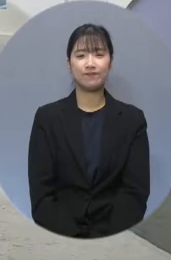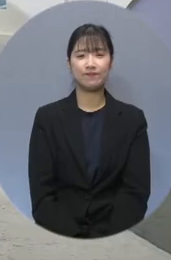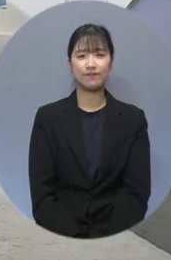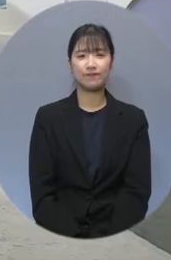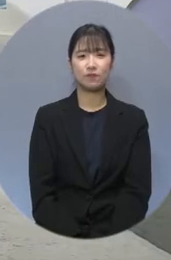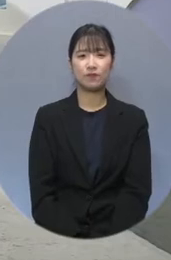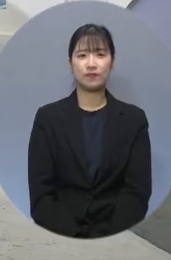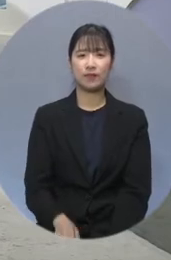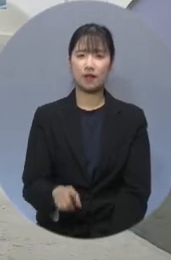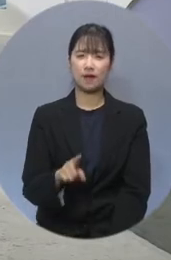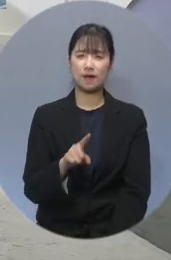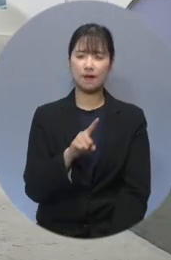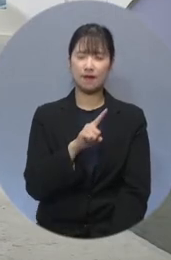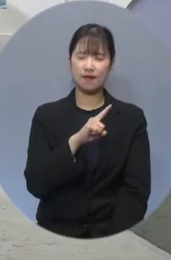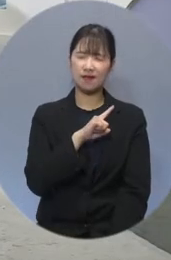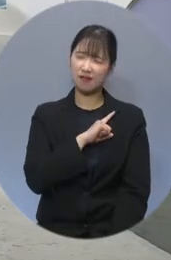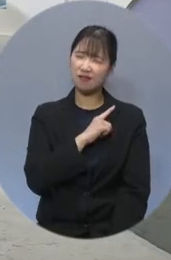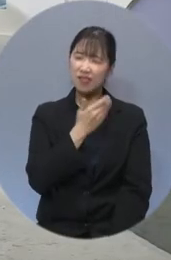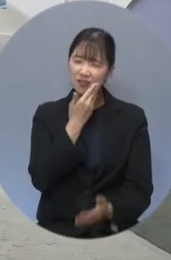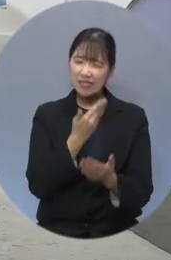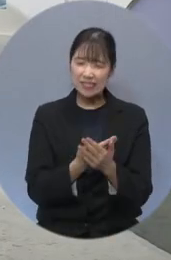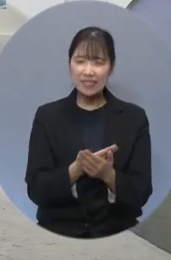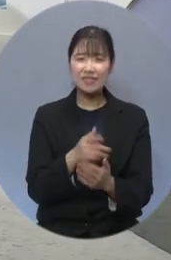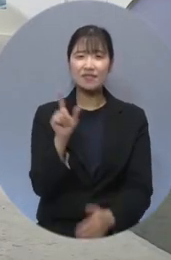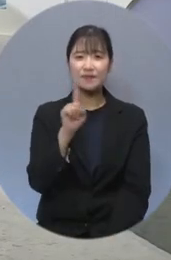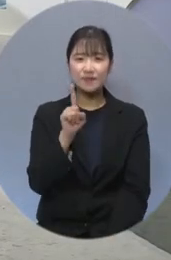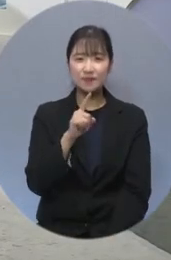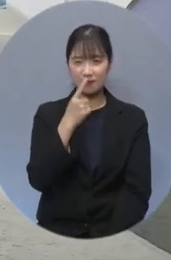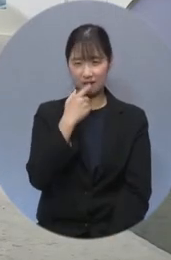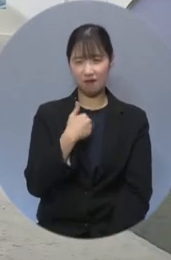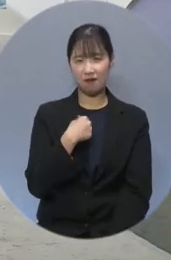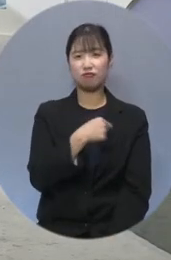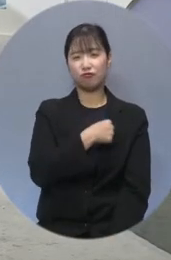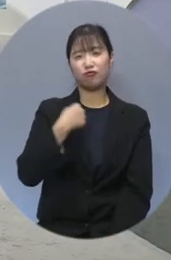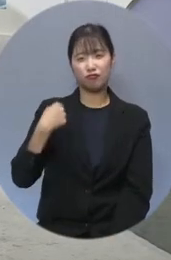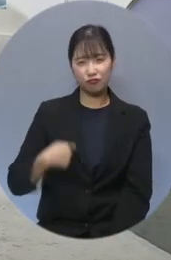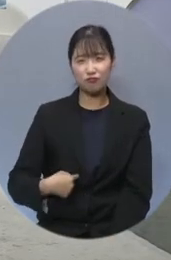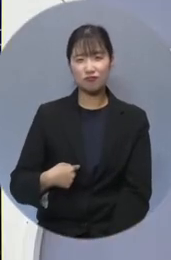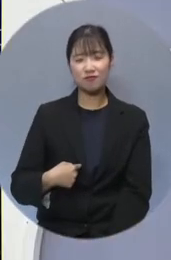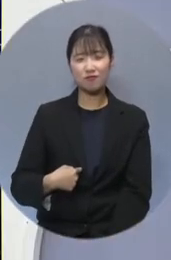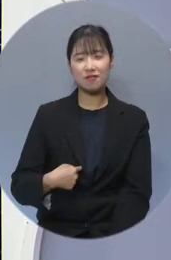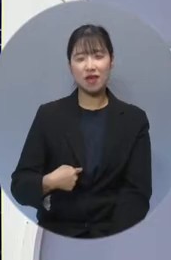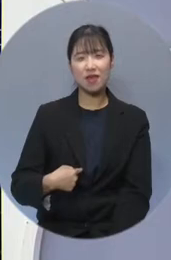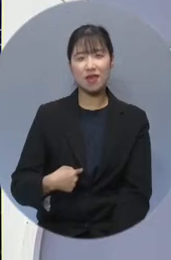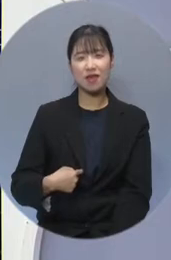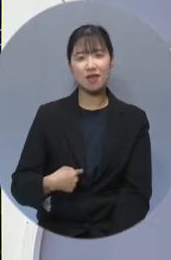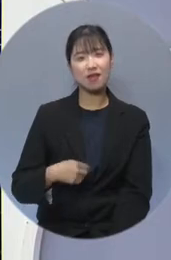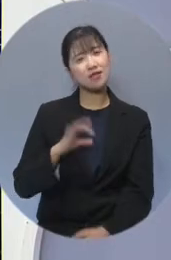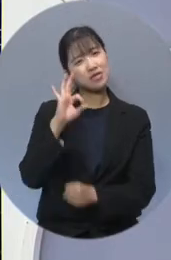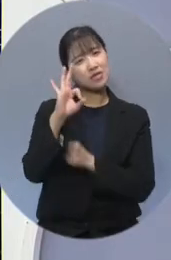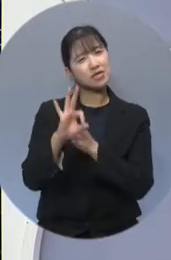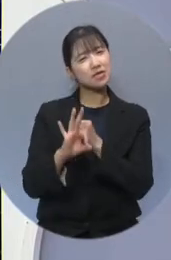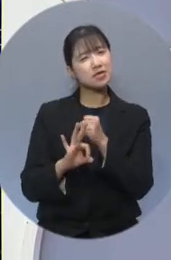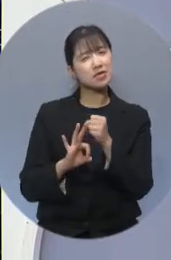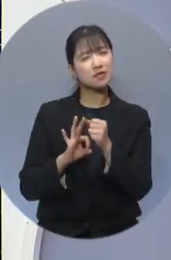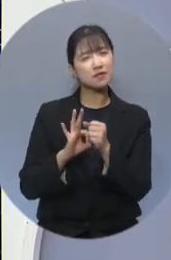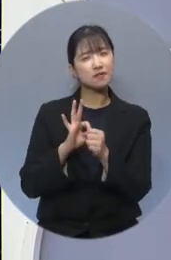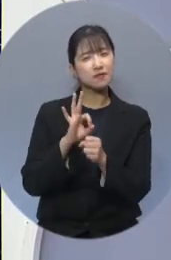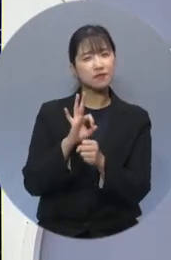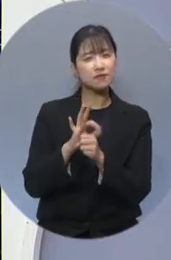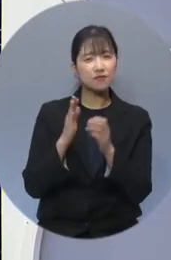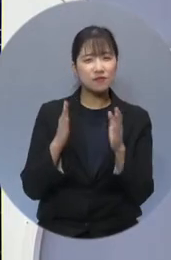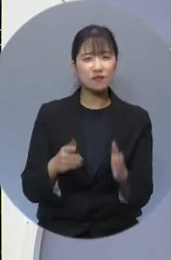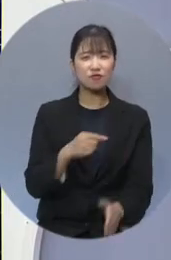가장 이제 큰 동기가 된 것은요. 제가 중국에 이제 이런저런 인연으로 한 10년 중국이